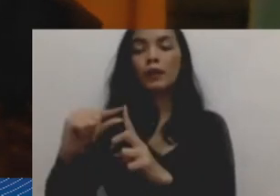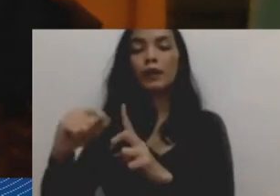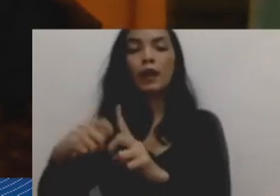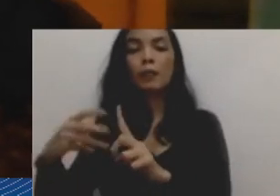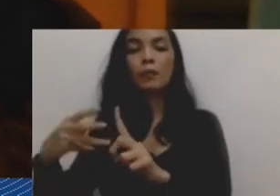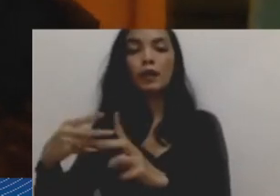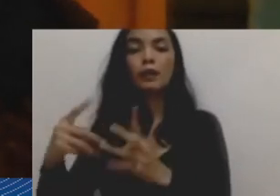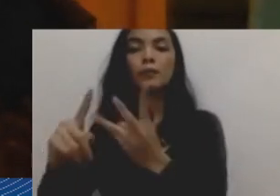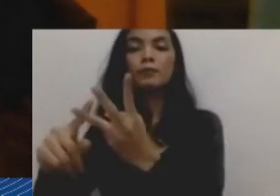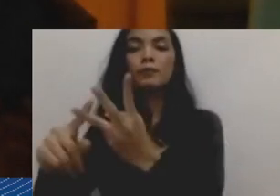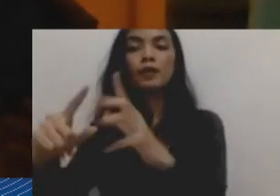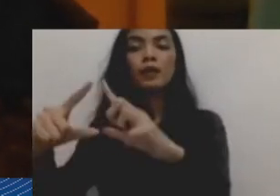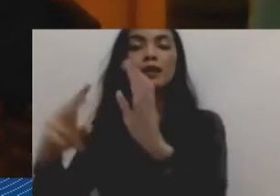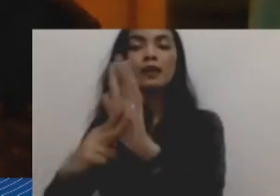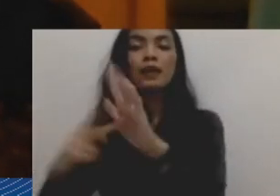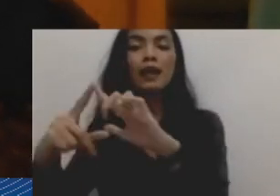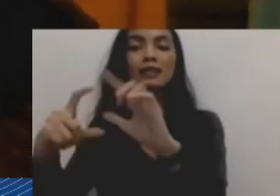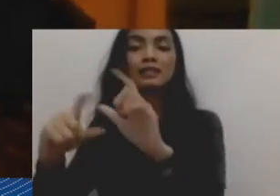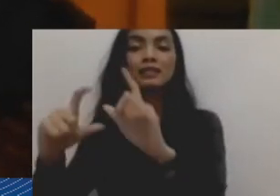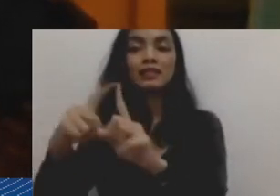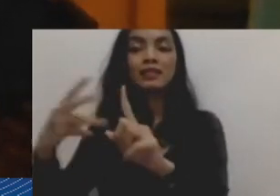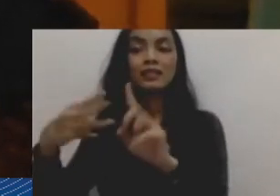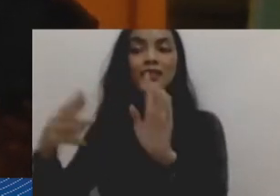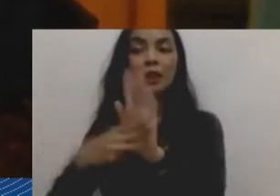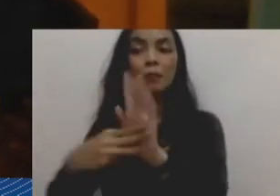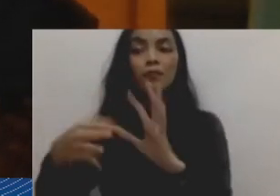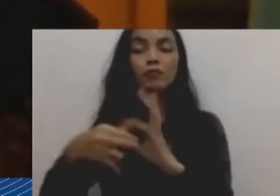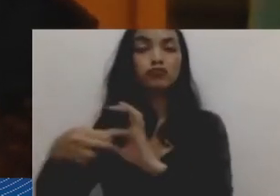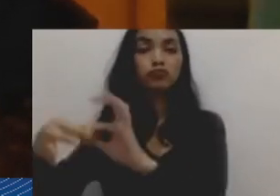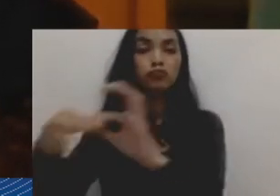juga pengusul, dan kita juga sudah mulai